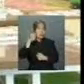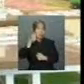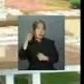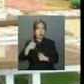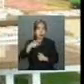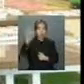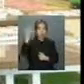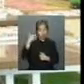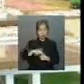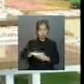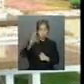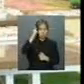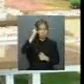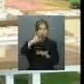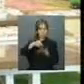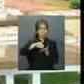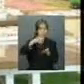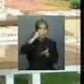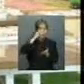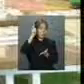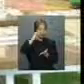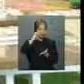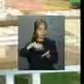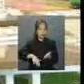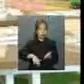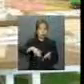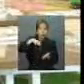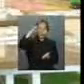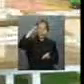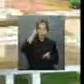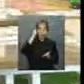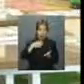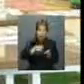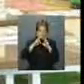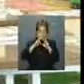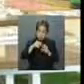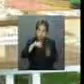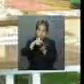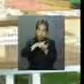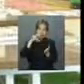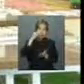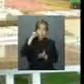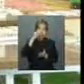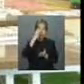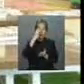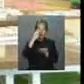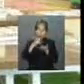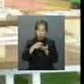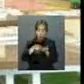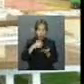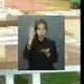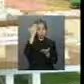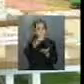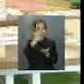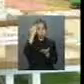เด็กพอวันหนึ่งที่เราโตขึ้นมาปุ๊บเนี่ยเราอยากจะรู้จักกับมันจริงๆอะไรเงี้ยแล้วพอมาวาดแล้วผมว่ามันมีเสน่ห์นะ